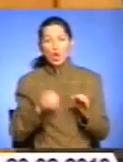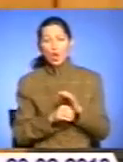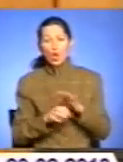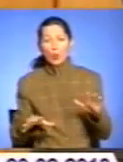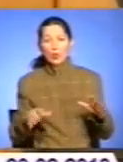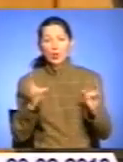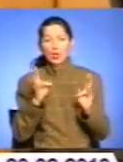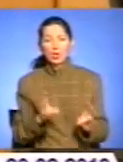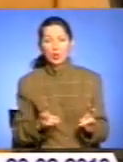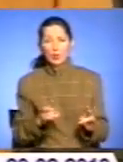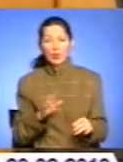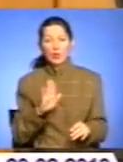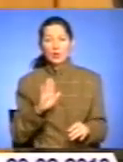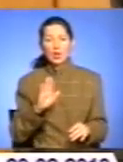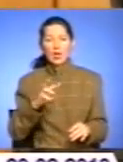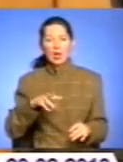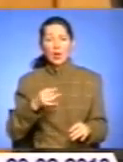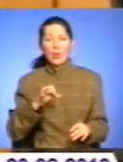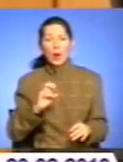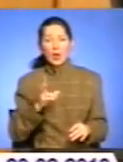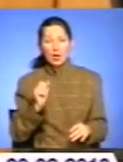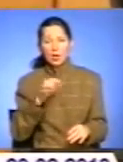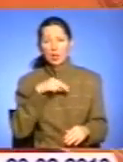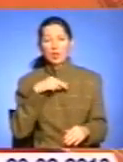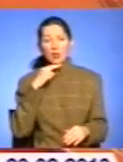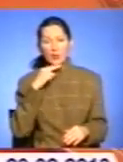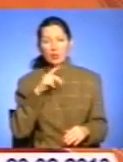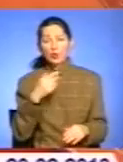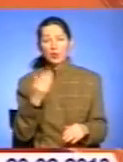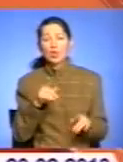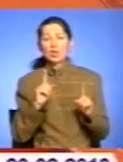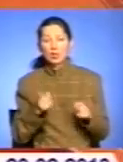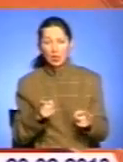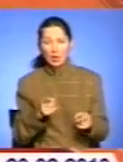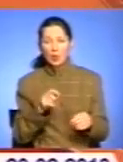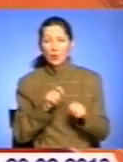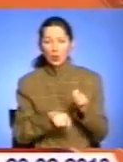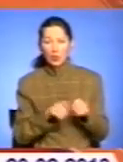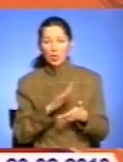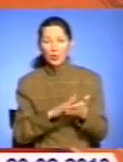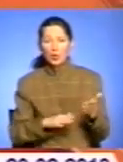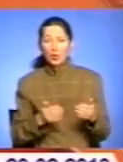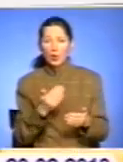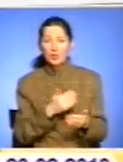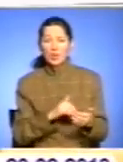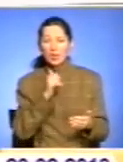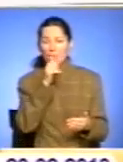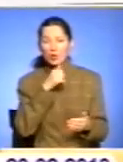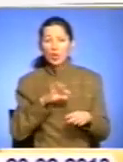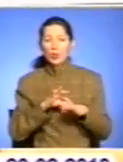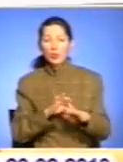облдержадміністрації Василь Майка зауважив, що вони дієві, перевірені впродовж останніх років. Провести